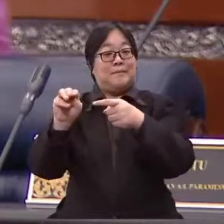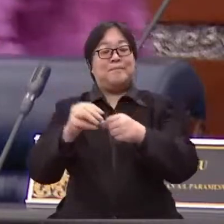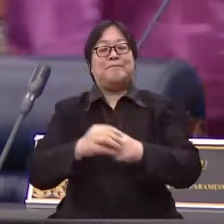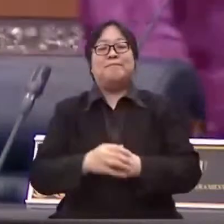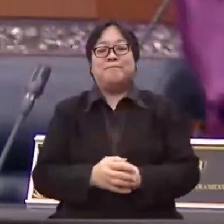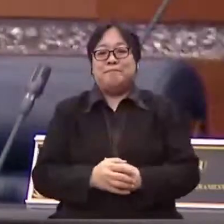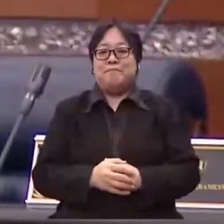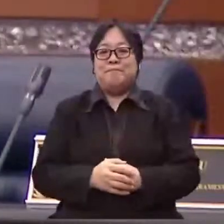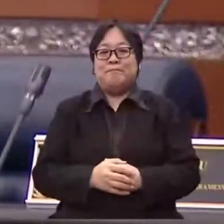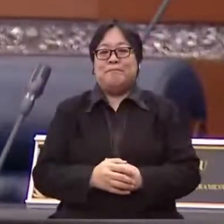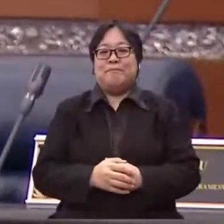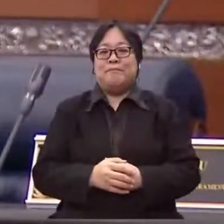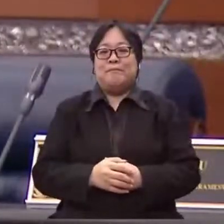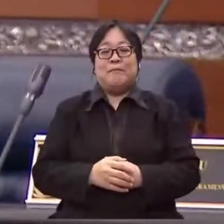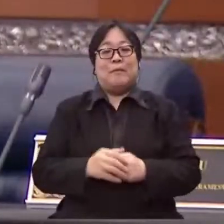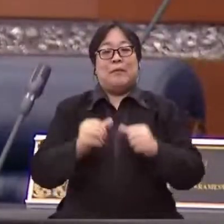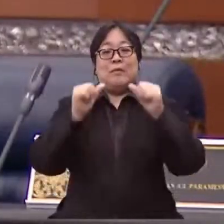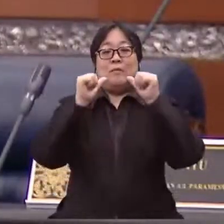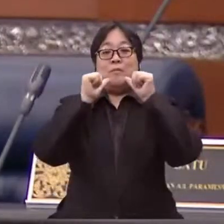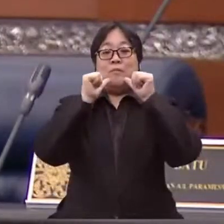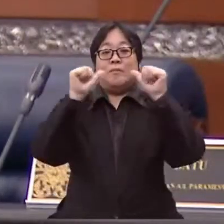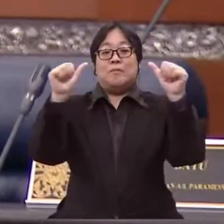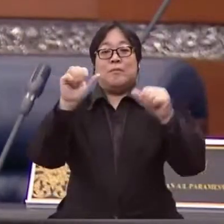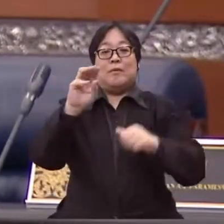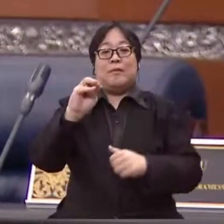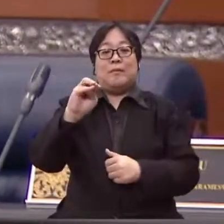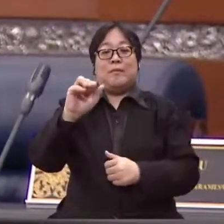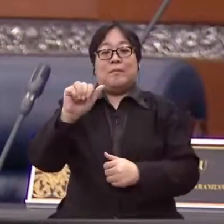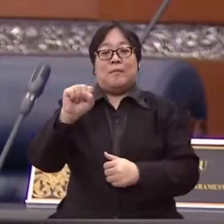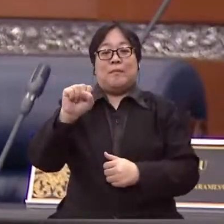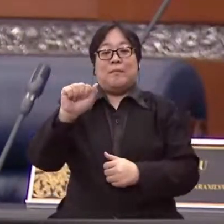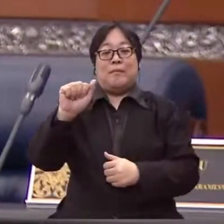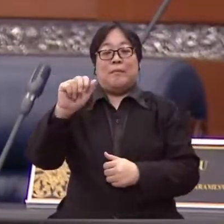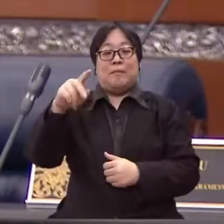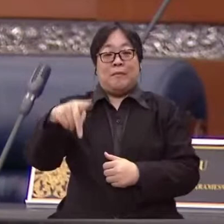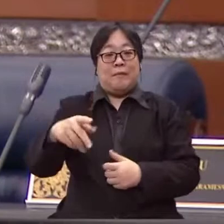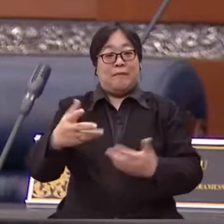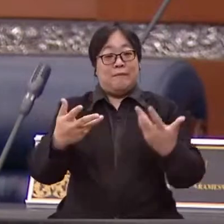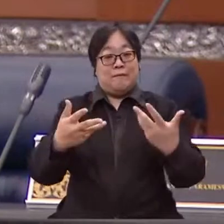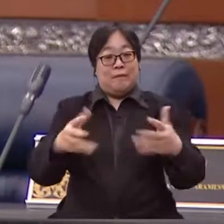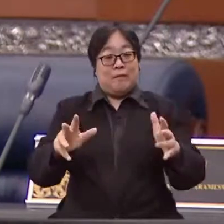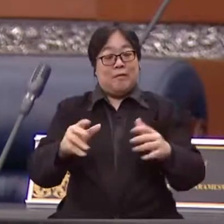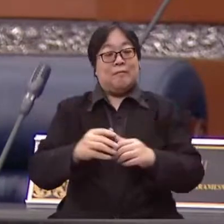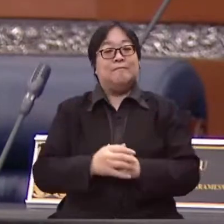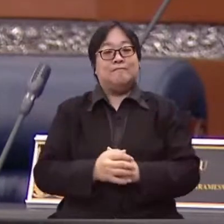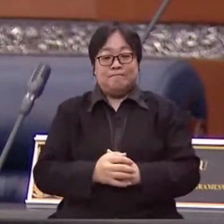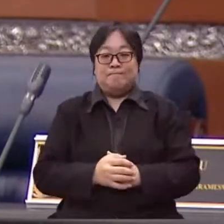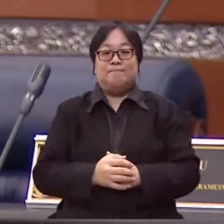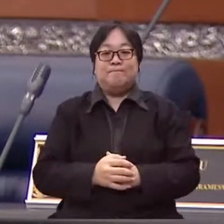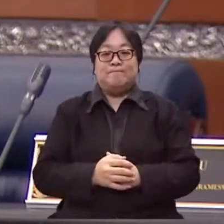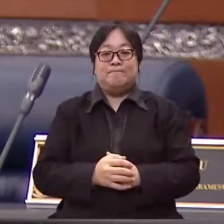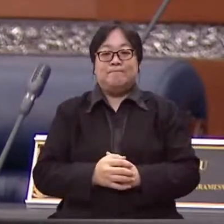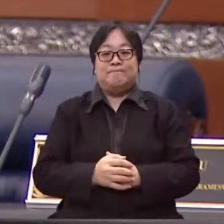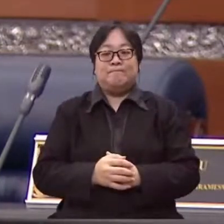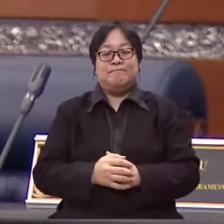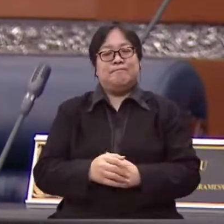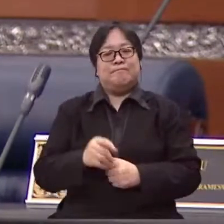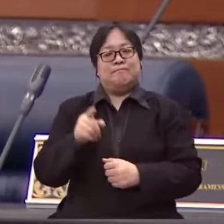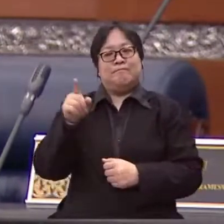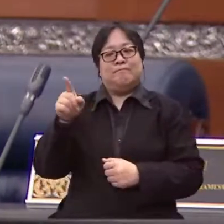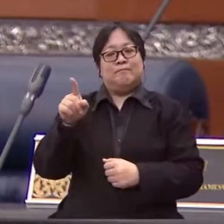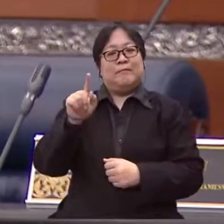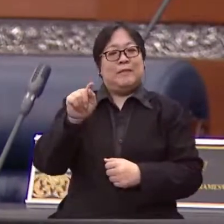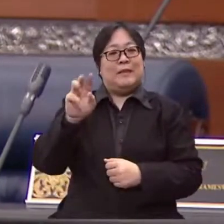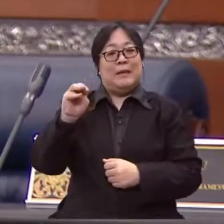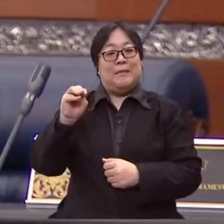dimana apabila pengumuman msep ini diumumkan kita boleh lihat reaksi daripada